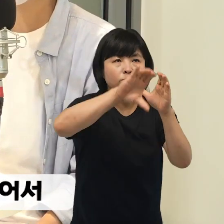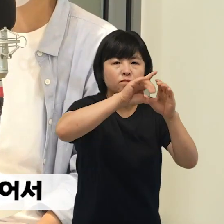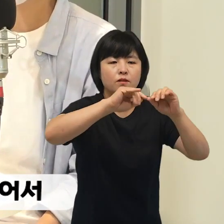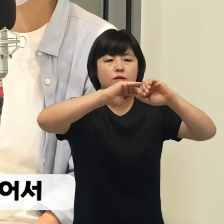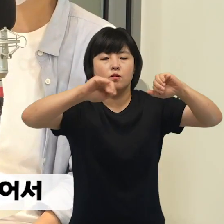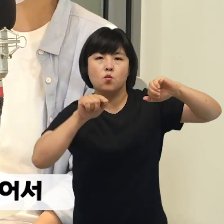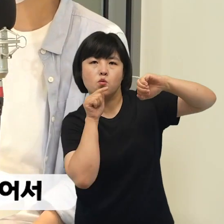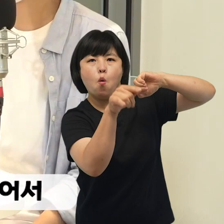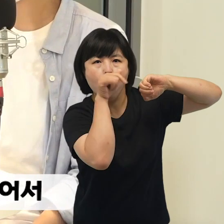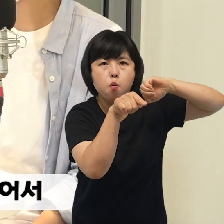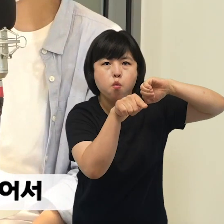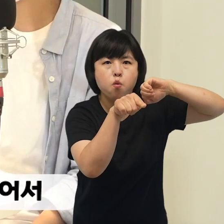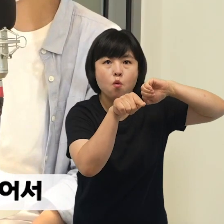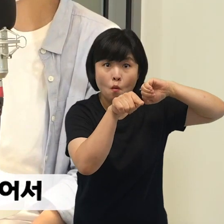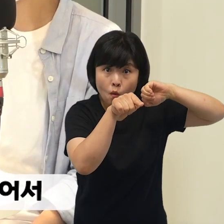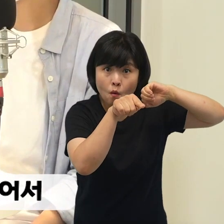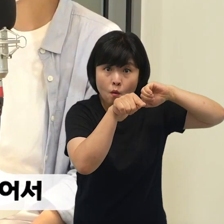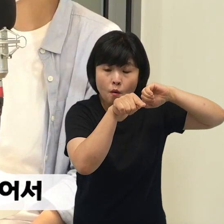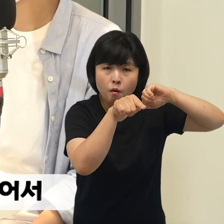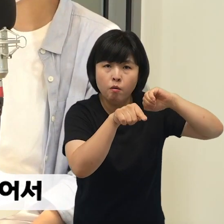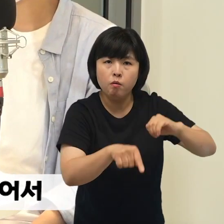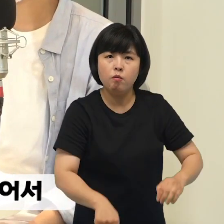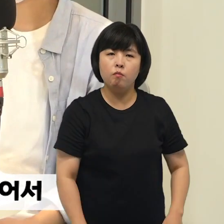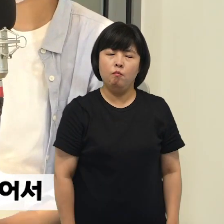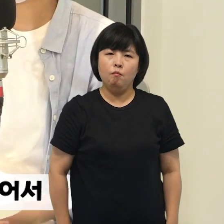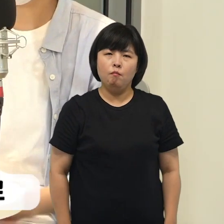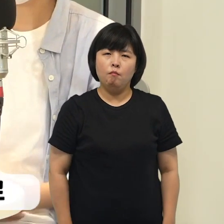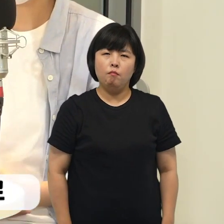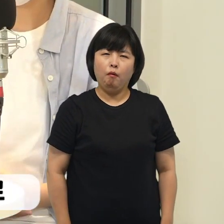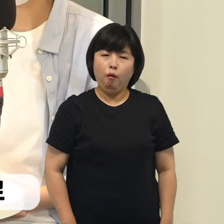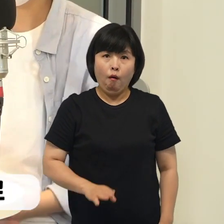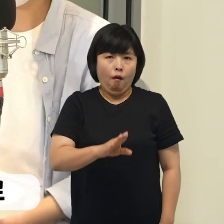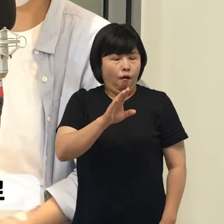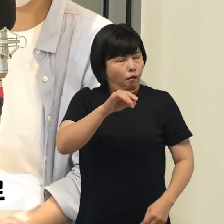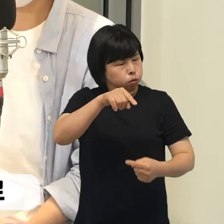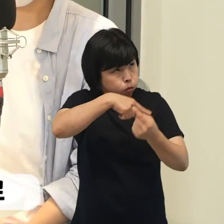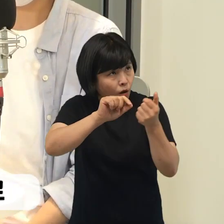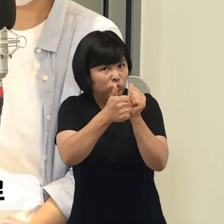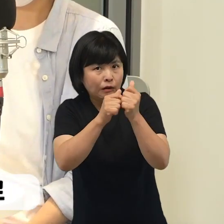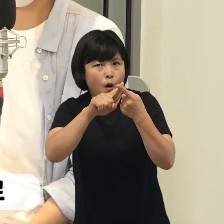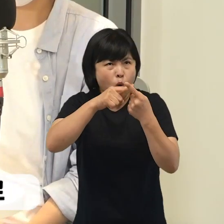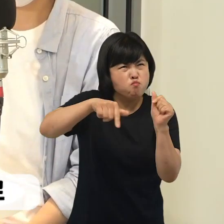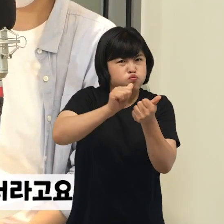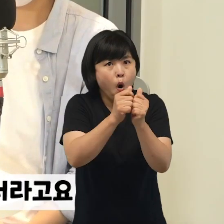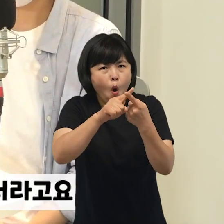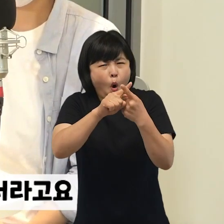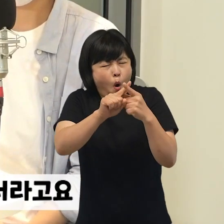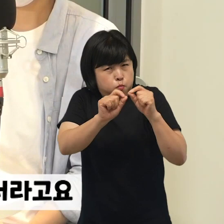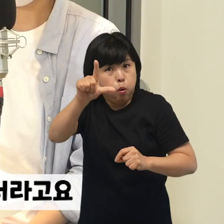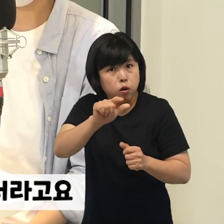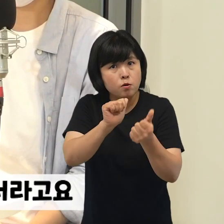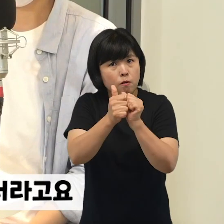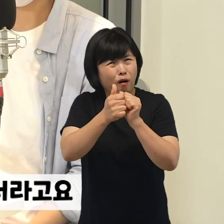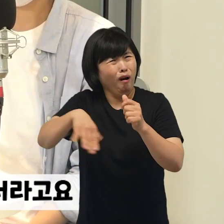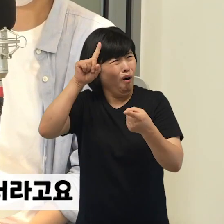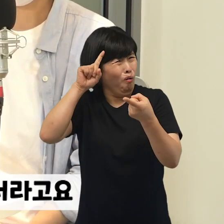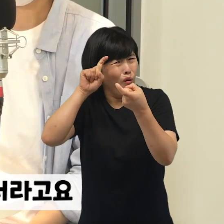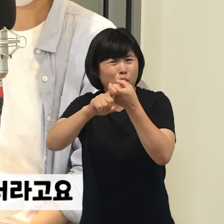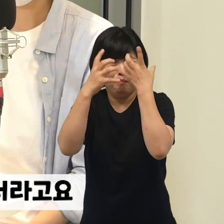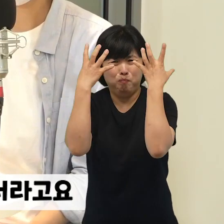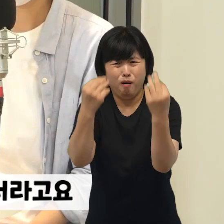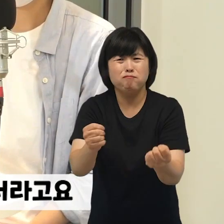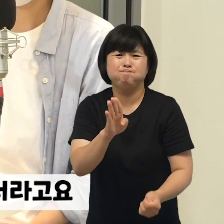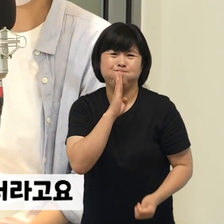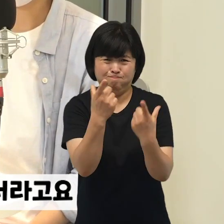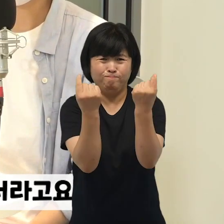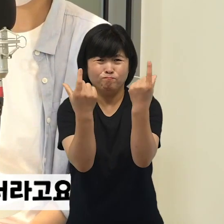네. 거기에 이제 주식 게시판이 따로 있어서 되게 활발하게 운영이 될 정도로 사람들이 주식에 관심을 많이